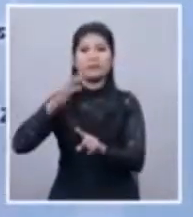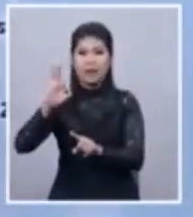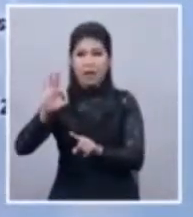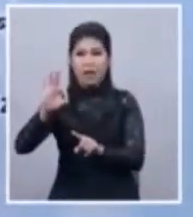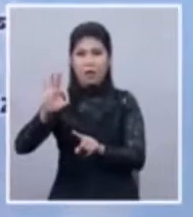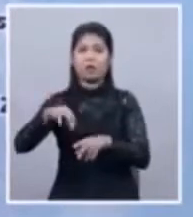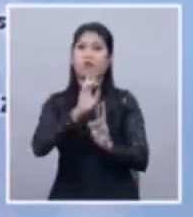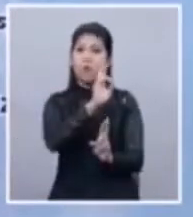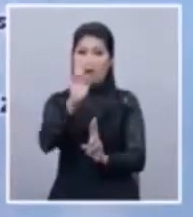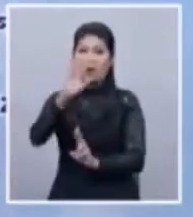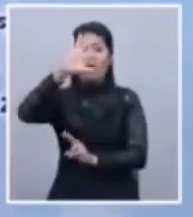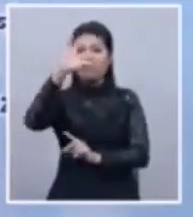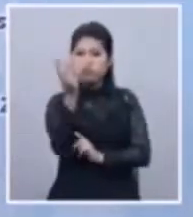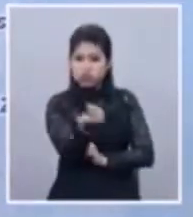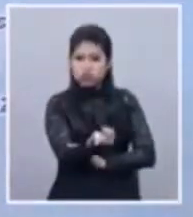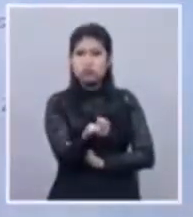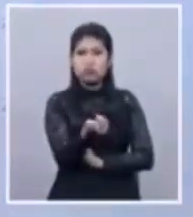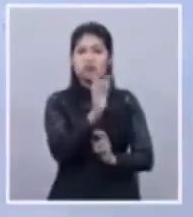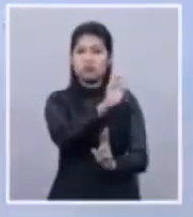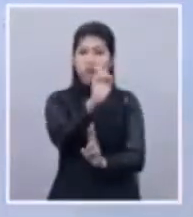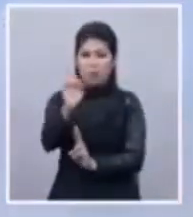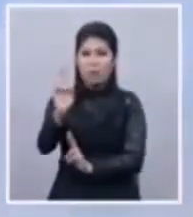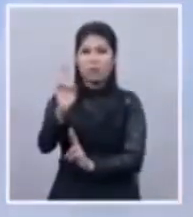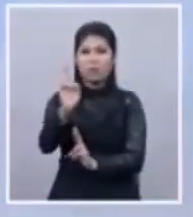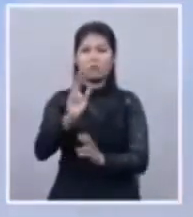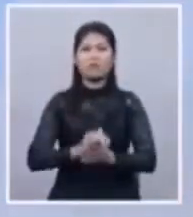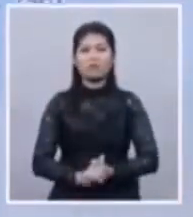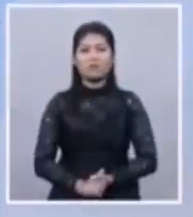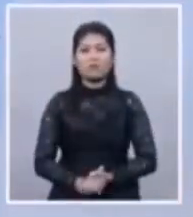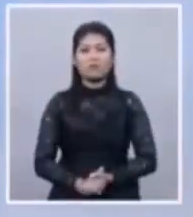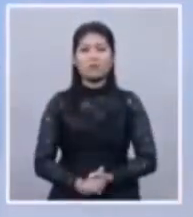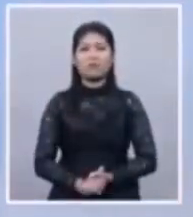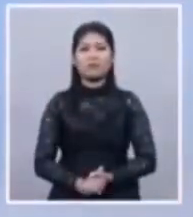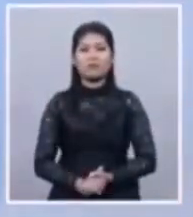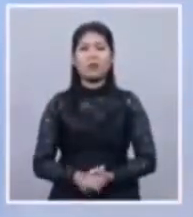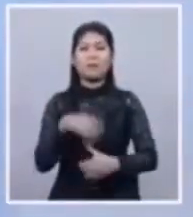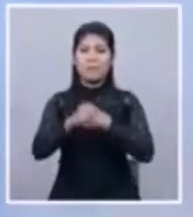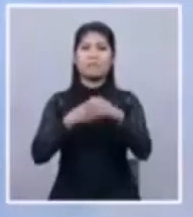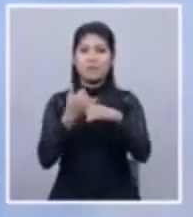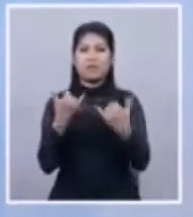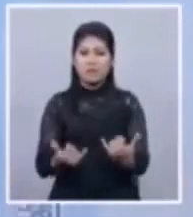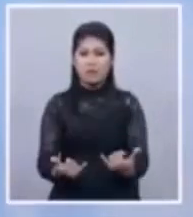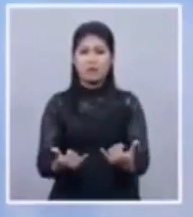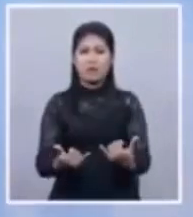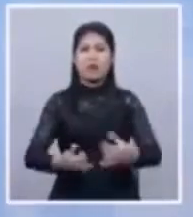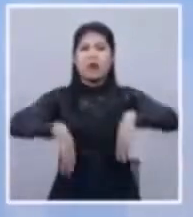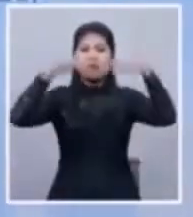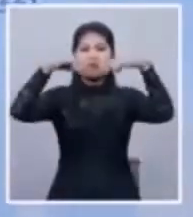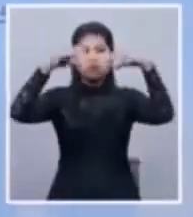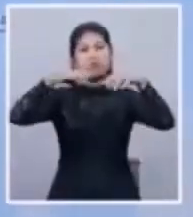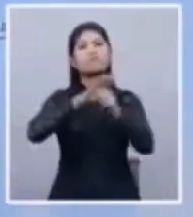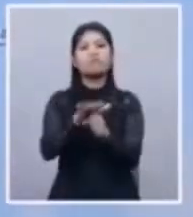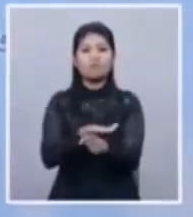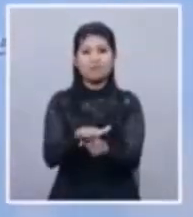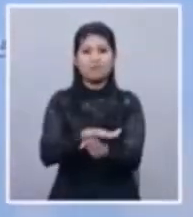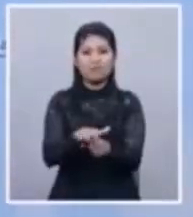ราต้องระวังเรื่องของพายุหมุนเขตร้อนที่อาจจะขึ้นเข้าสู่ประเทศไทยได้นะครับแต่โดยภาพรวมแล้วปีนี้ฝนในประมาณฝนไม่มากครับ